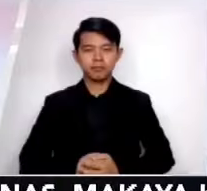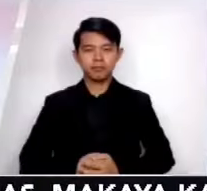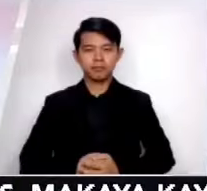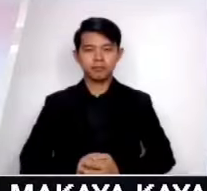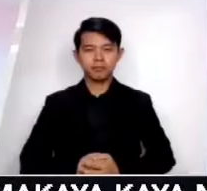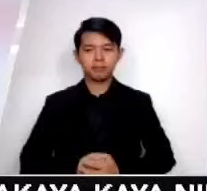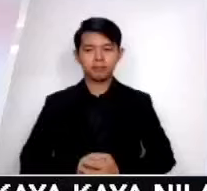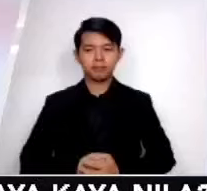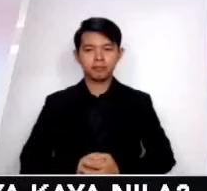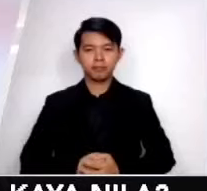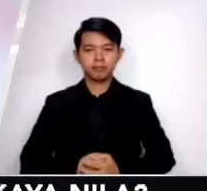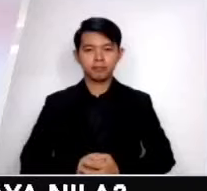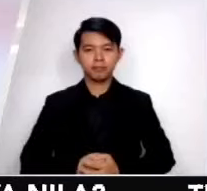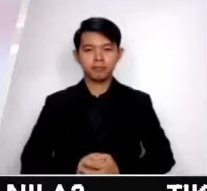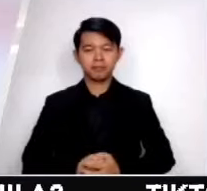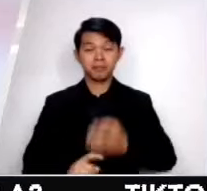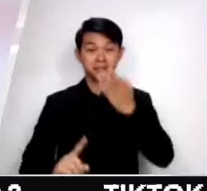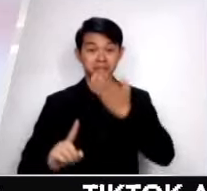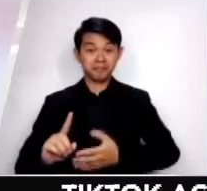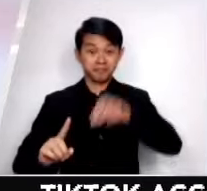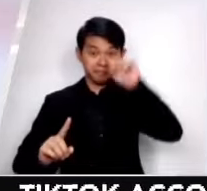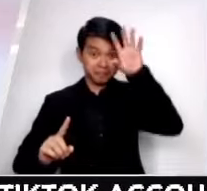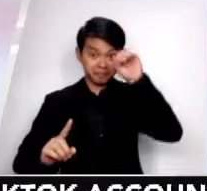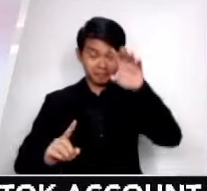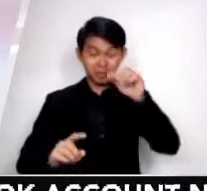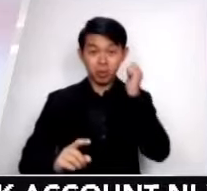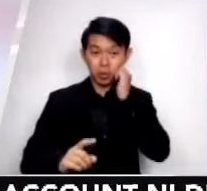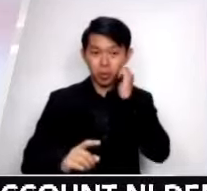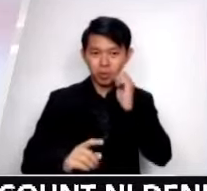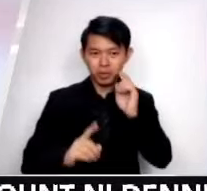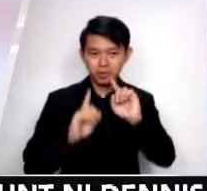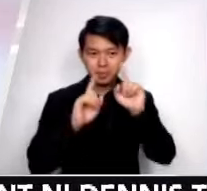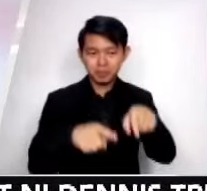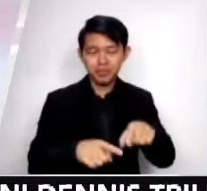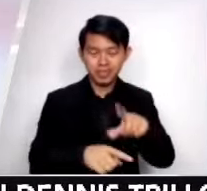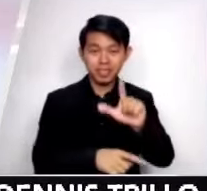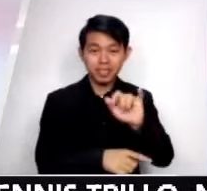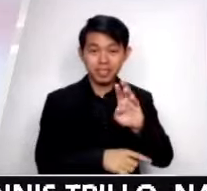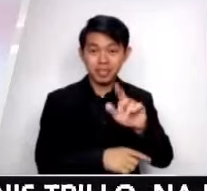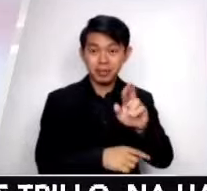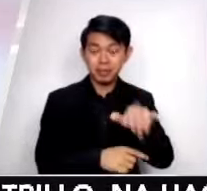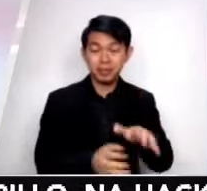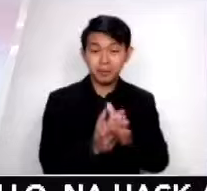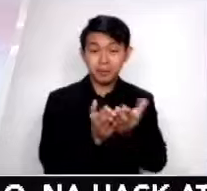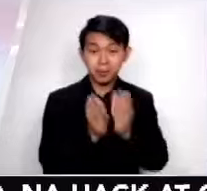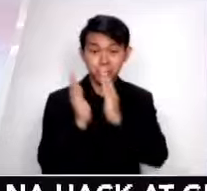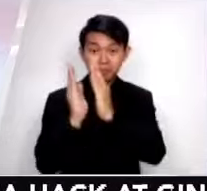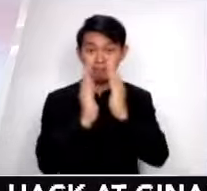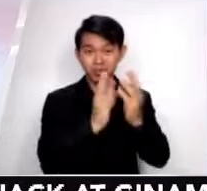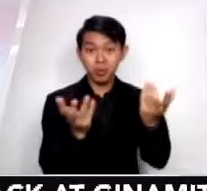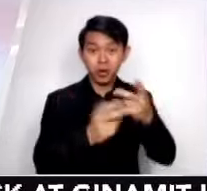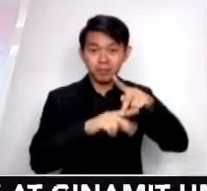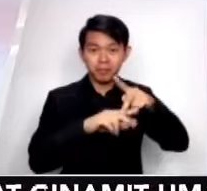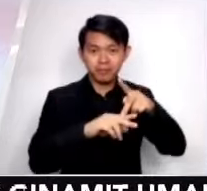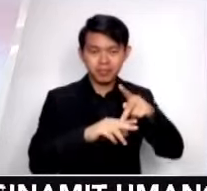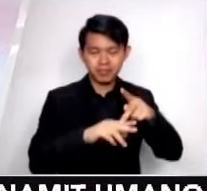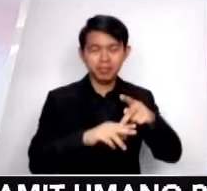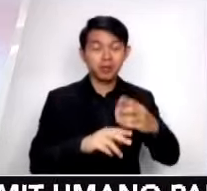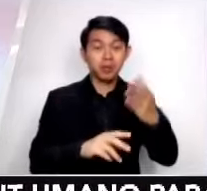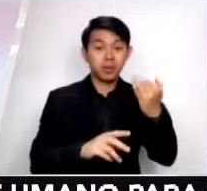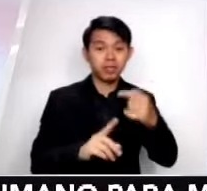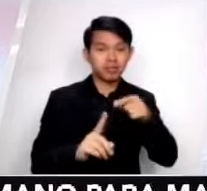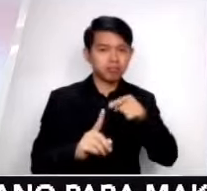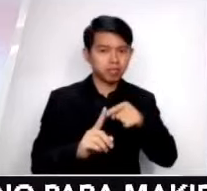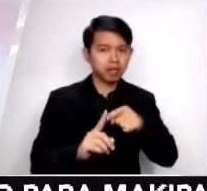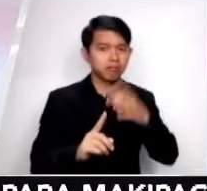isang lolo ang lagi raw laman ng isang library sa Pangasinan. Sikreto raw kasi ng pagkakaroon niya ng matalas na isip sa edad